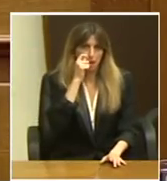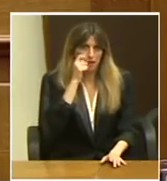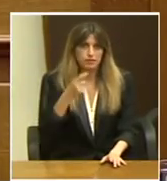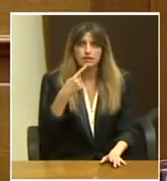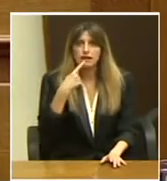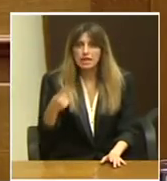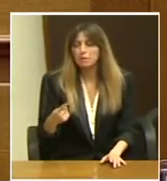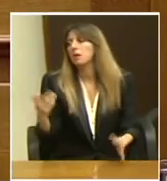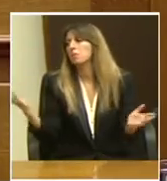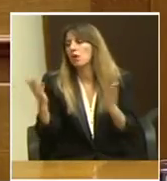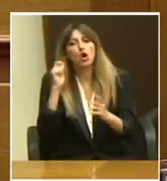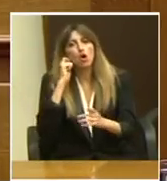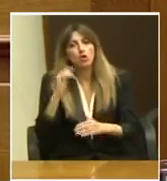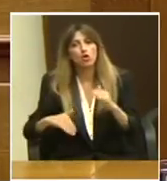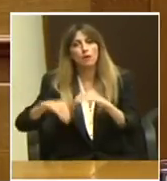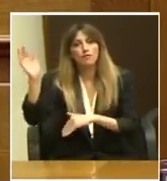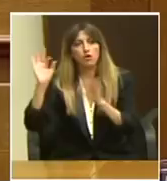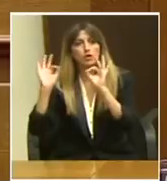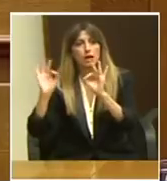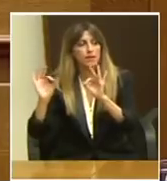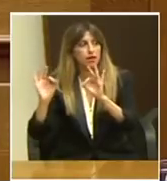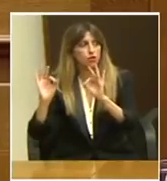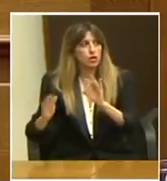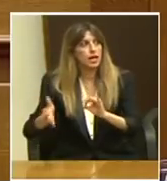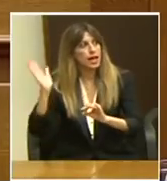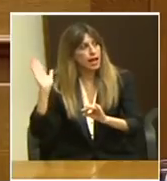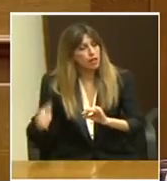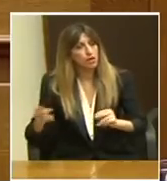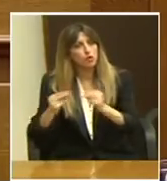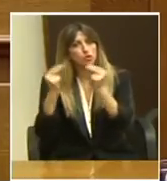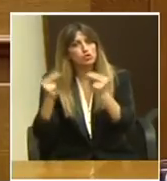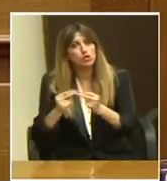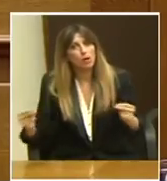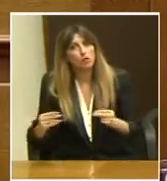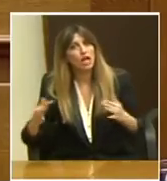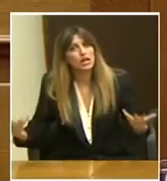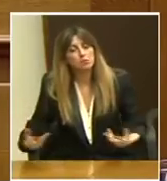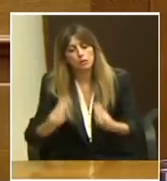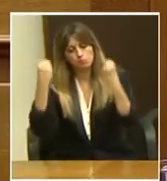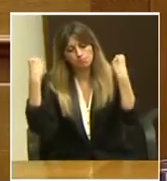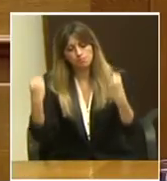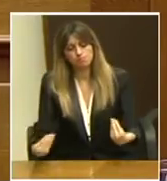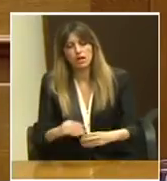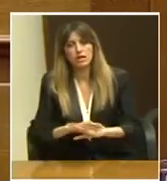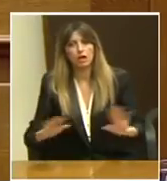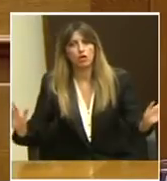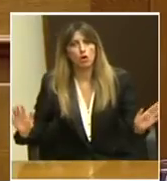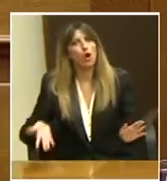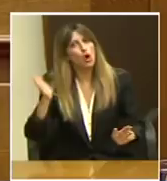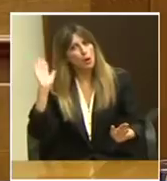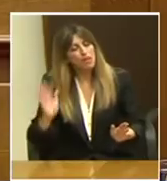Βορείου Μακεδονίας θα μπορούσε να είναι το αποτέλεσμα που αναζητούμε. Είναι αυτό που ο κύριος Νίμιτς,